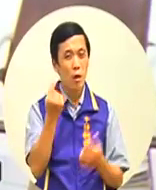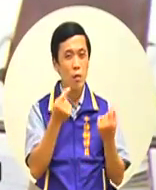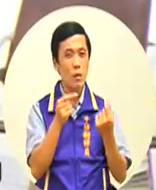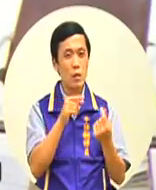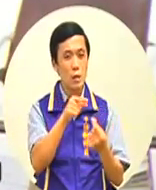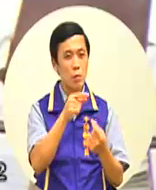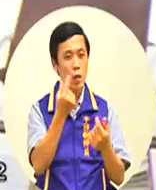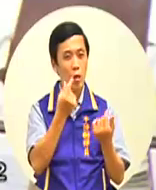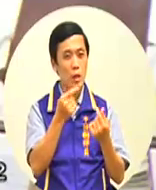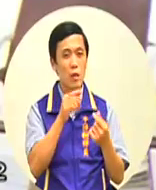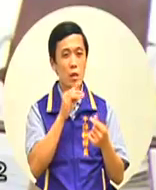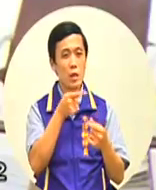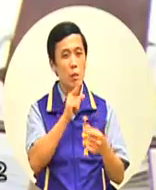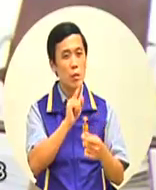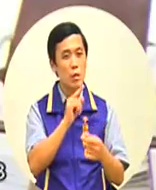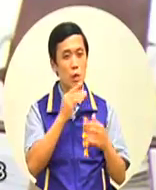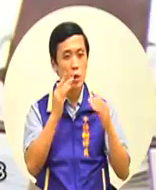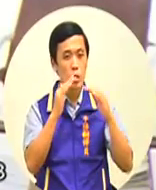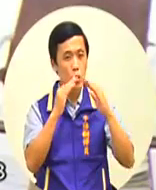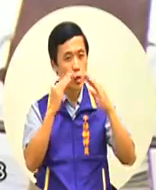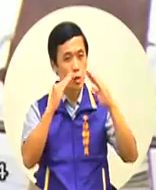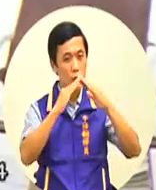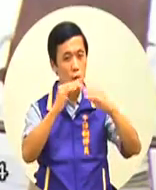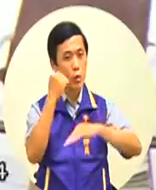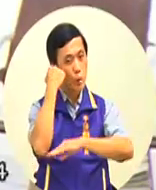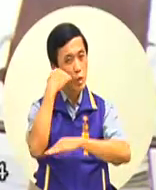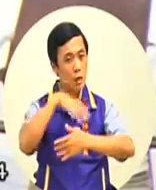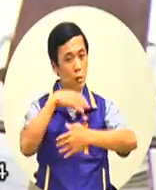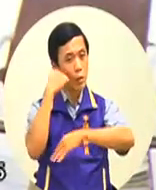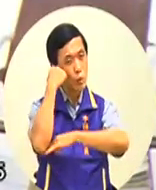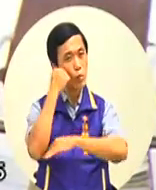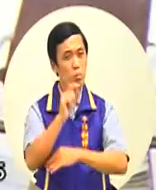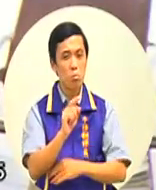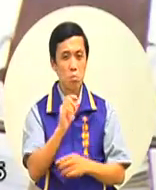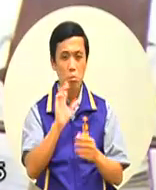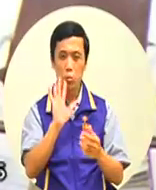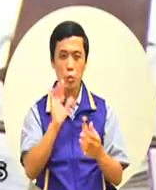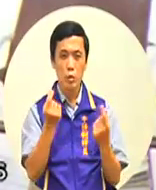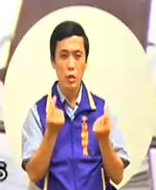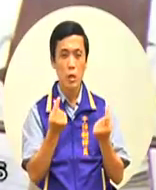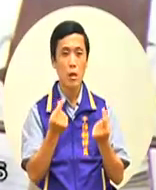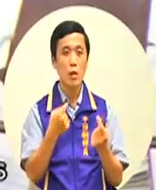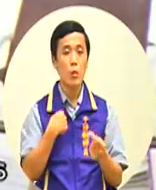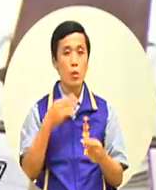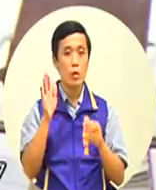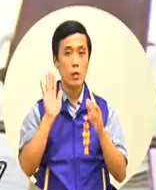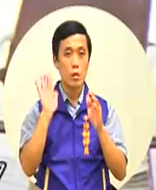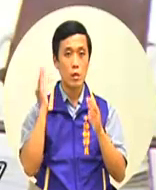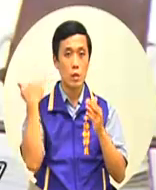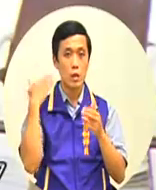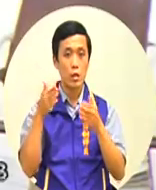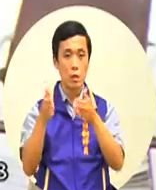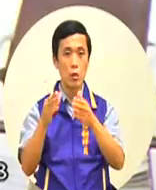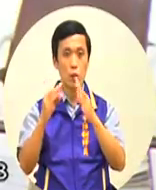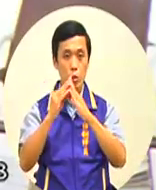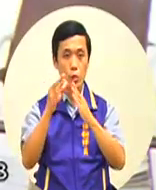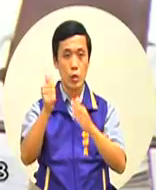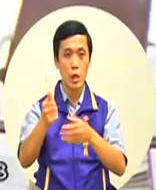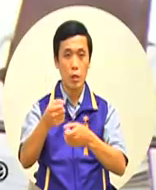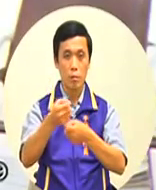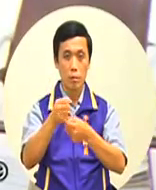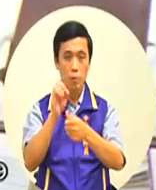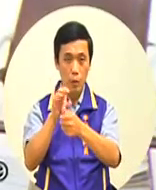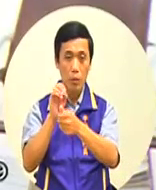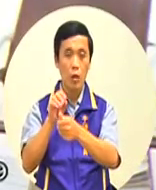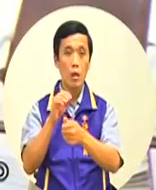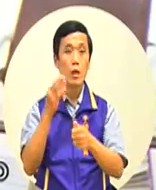还没开玩笑，啊，就后来我就那当时那个局长我就有争取哦，啊，就把我们做了。啊，这一次的莫兰